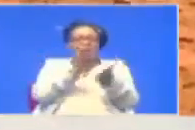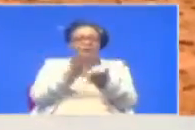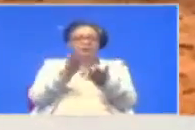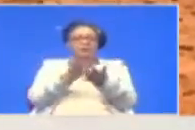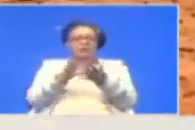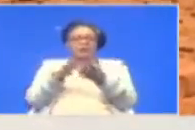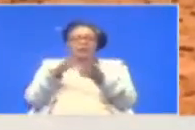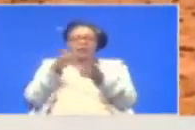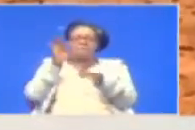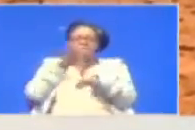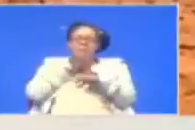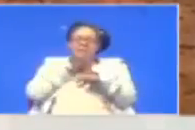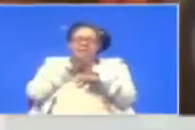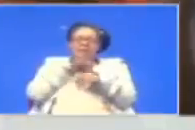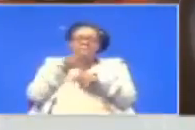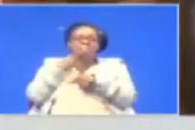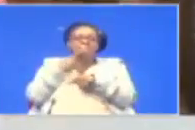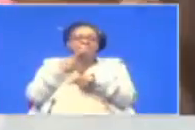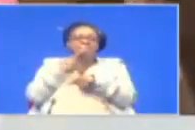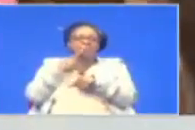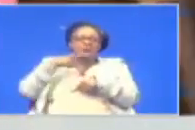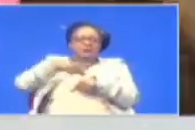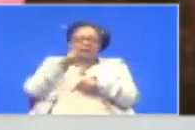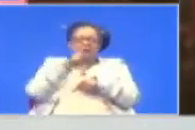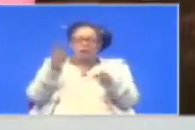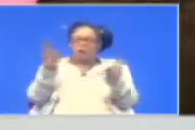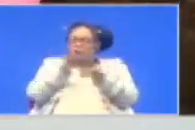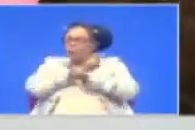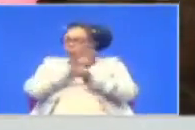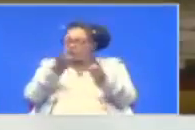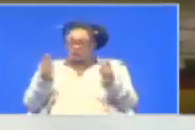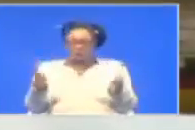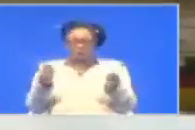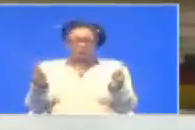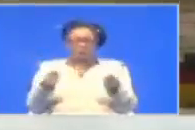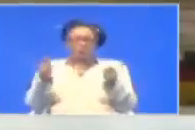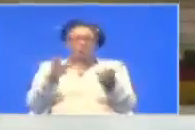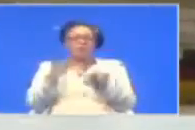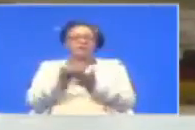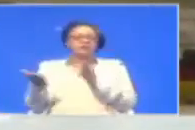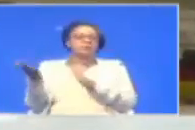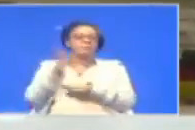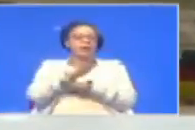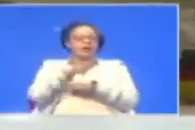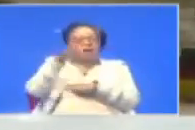huku mlalamishi akisema litafuta usaidizi wa kishirikina kurejesha mali yake. Polisi